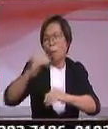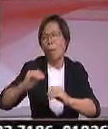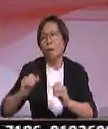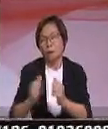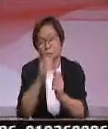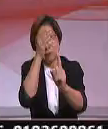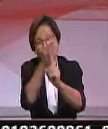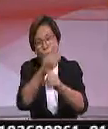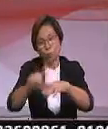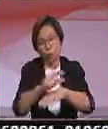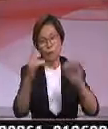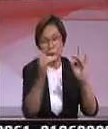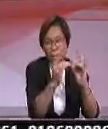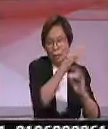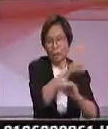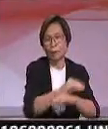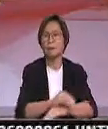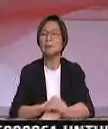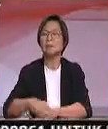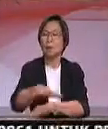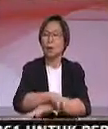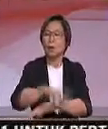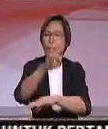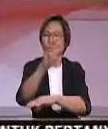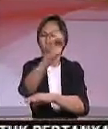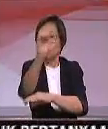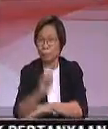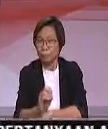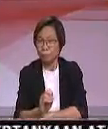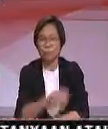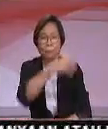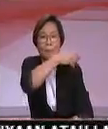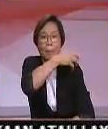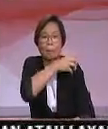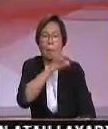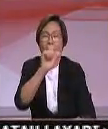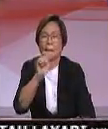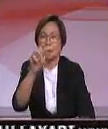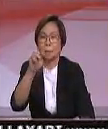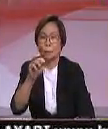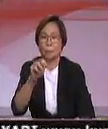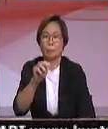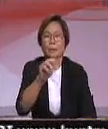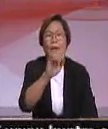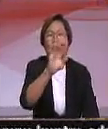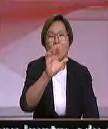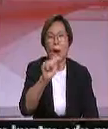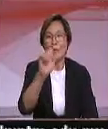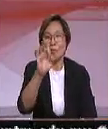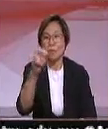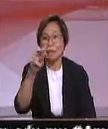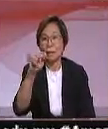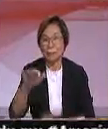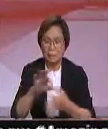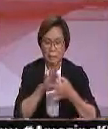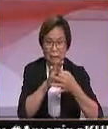dengan sasaran penggunaan katil pada kadar 70%. Jelas Panglima Angkatan Tentera Jeneral Tan Sri Effendi Buang,